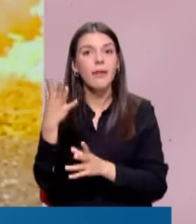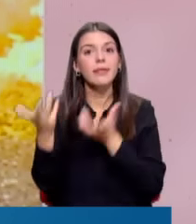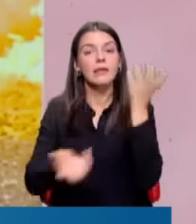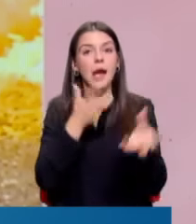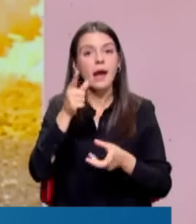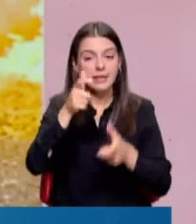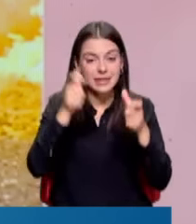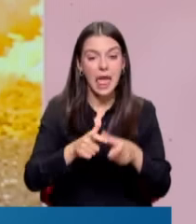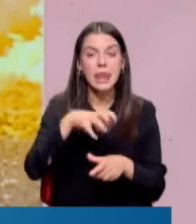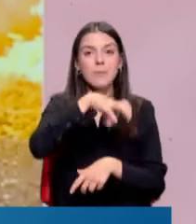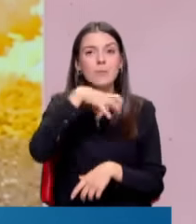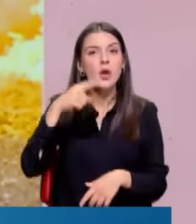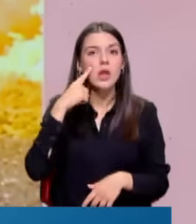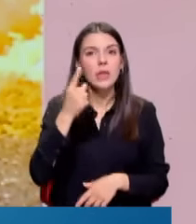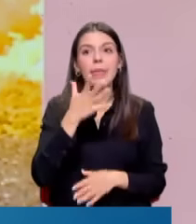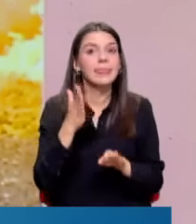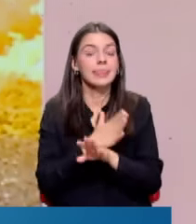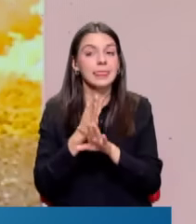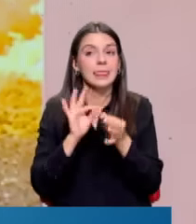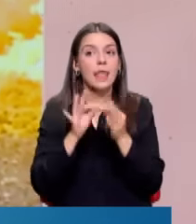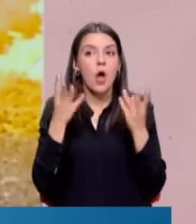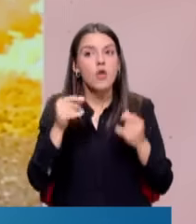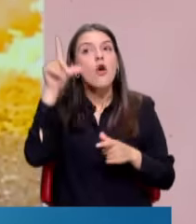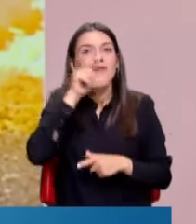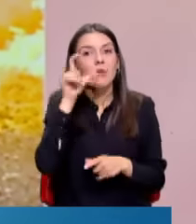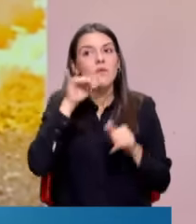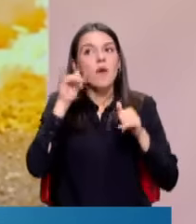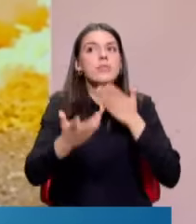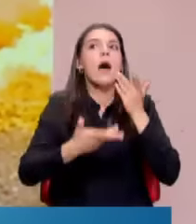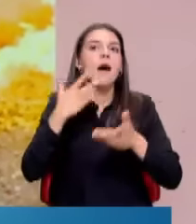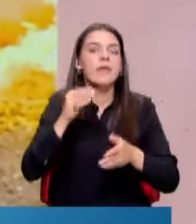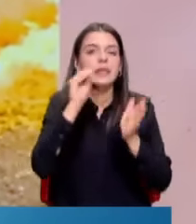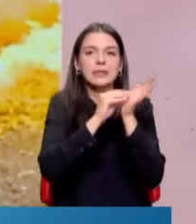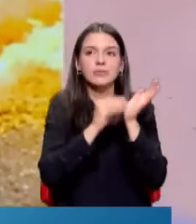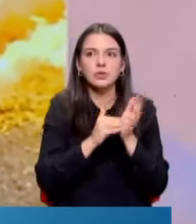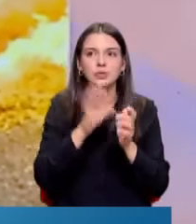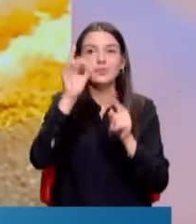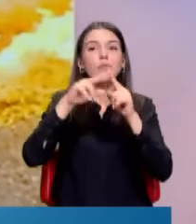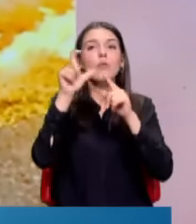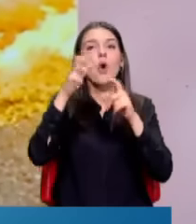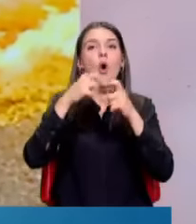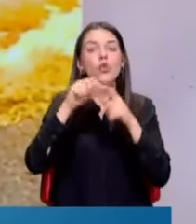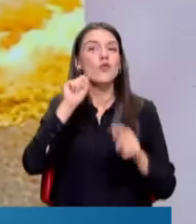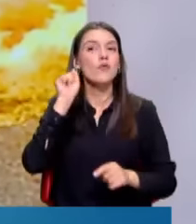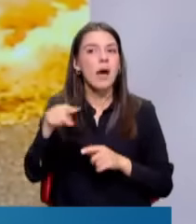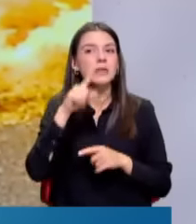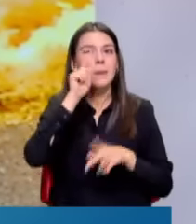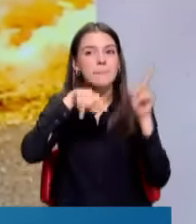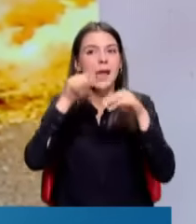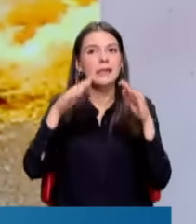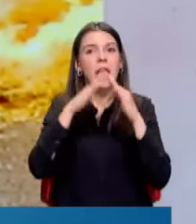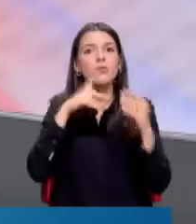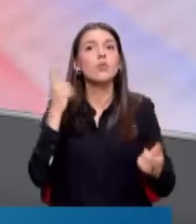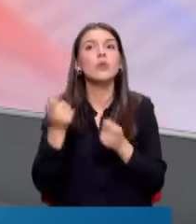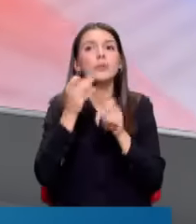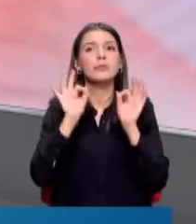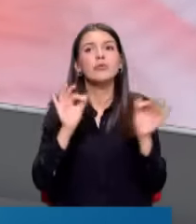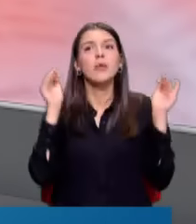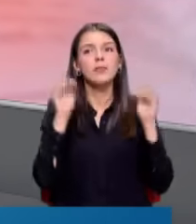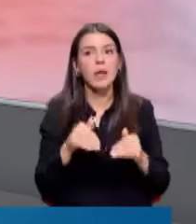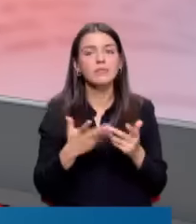bölgelerinde nelere yol açtı? Fotoğraflarla aktarılmış. Onur Mahallesi'nde bazı evlerin kullanılamaz hale